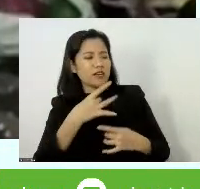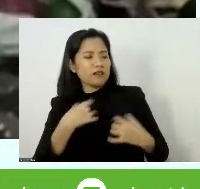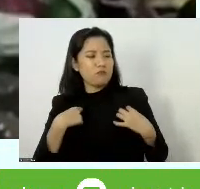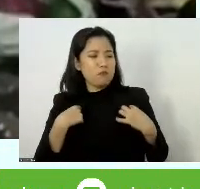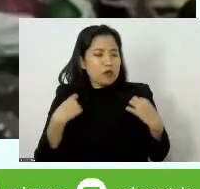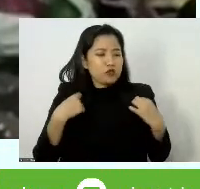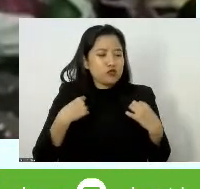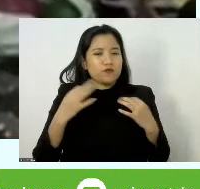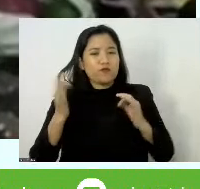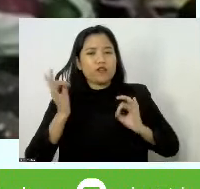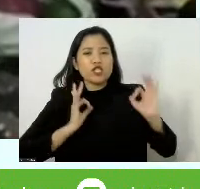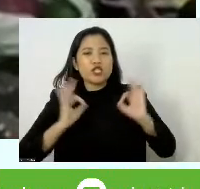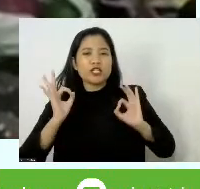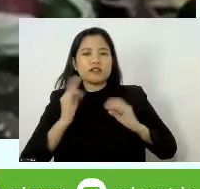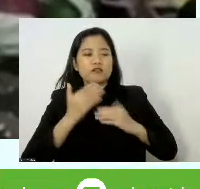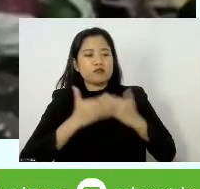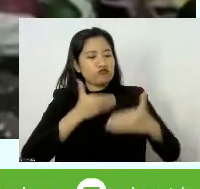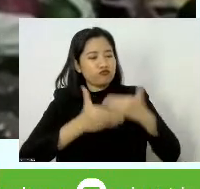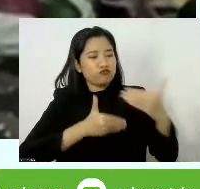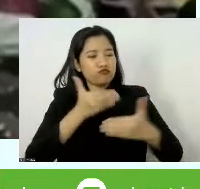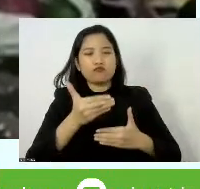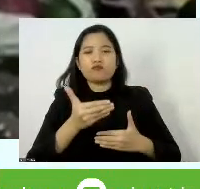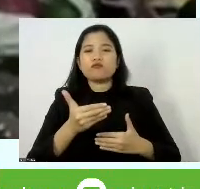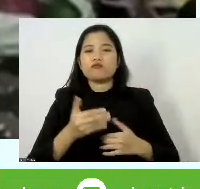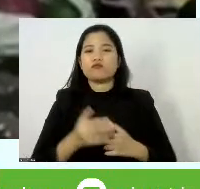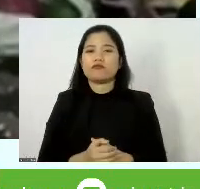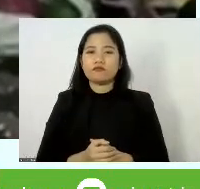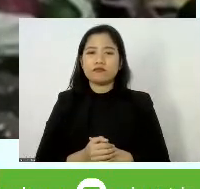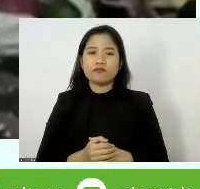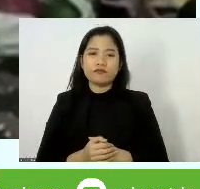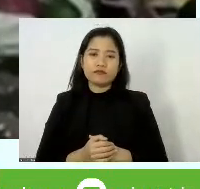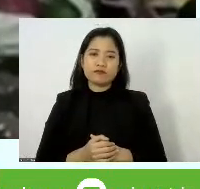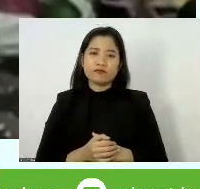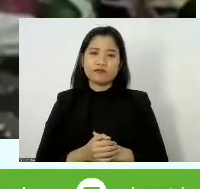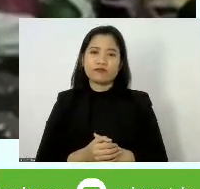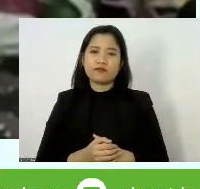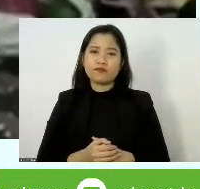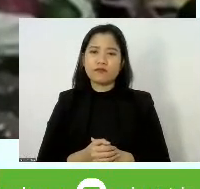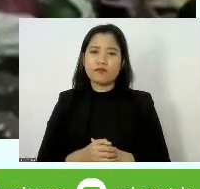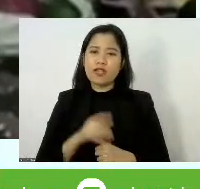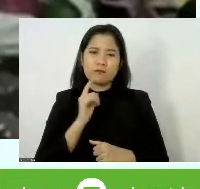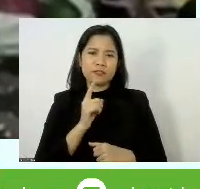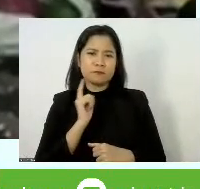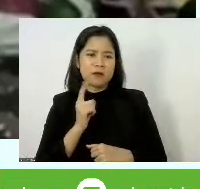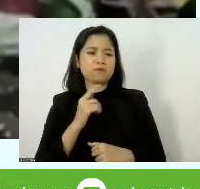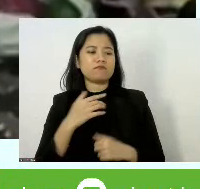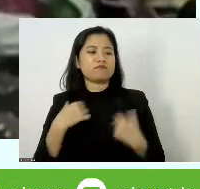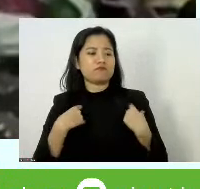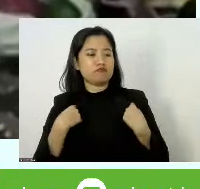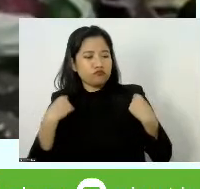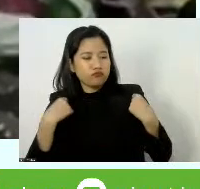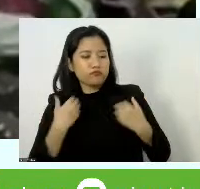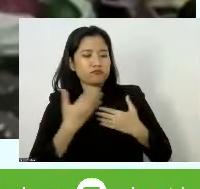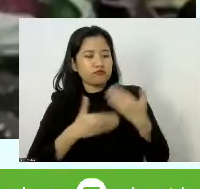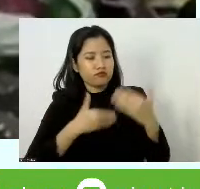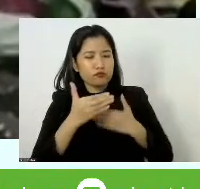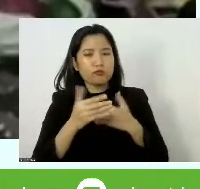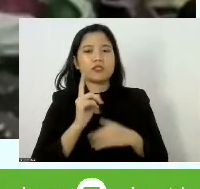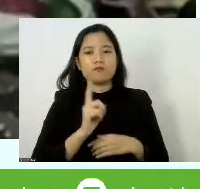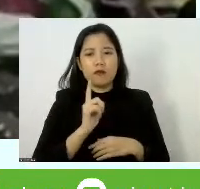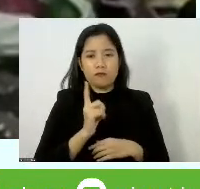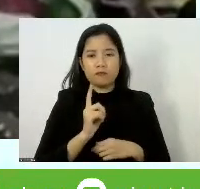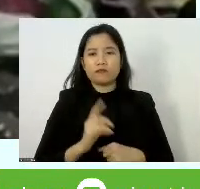ceritain a ngomong ah kenapa tertarik dengan spesies Snowball ya